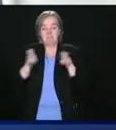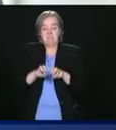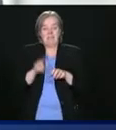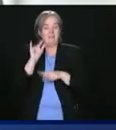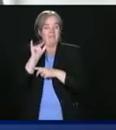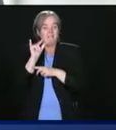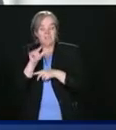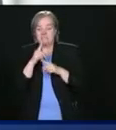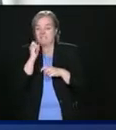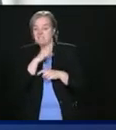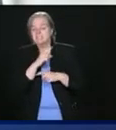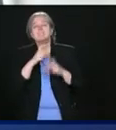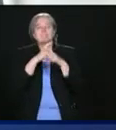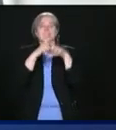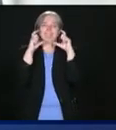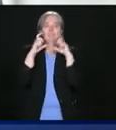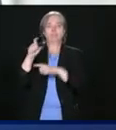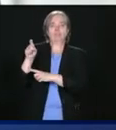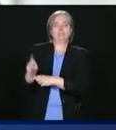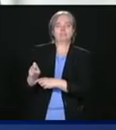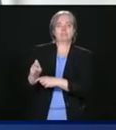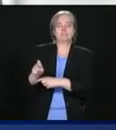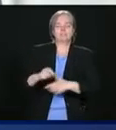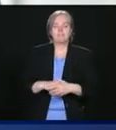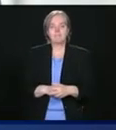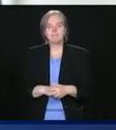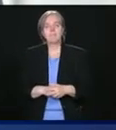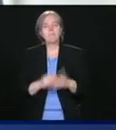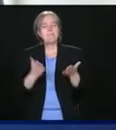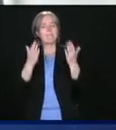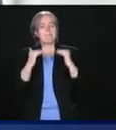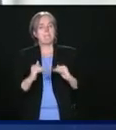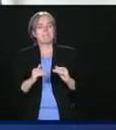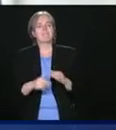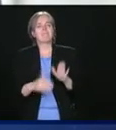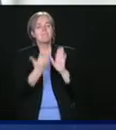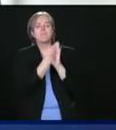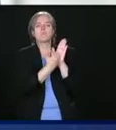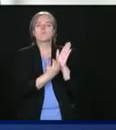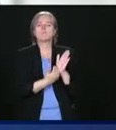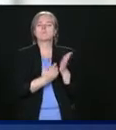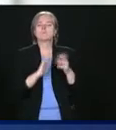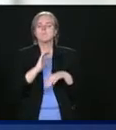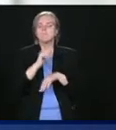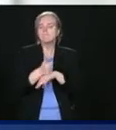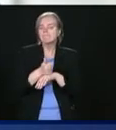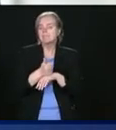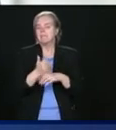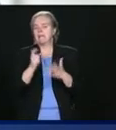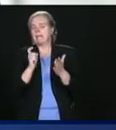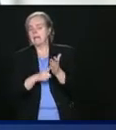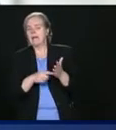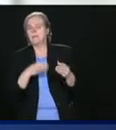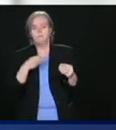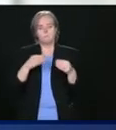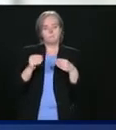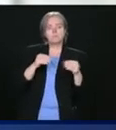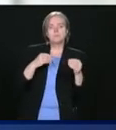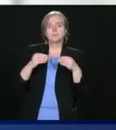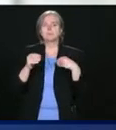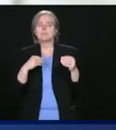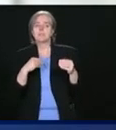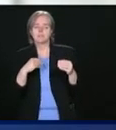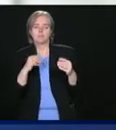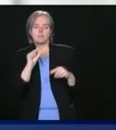extrêmement difficile. Par rapport aux mesures qui seront mises en place une fois qu'on commence à relâcher un petit